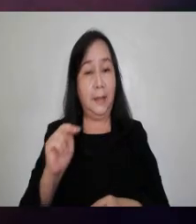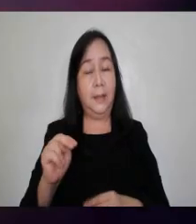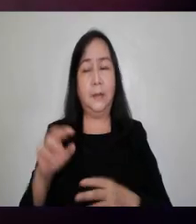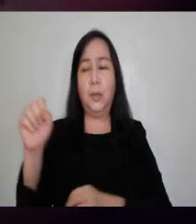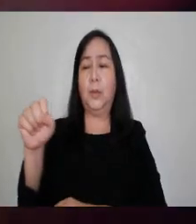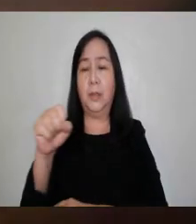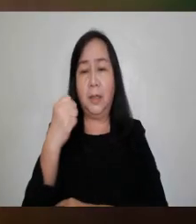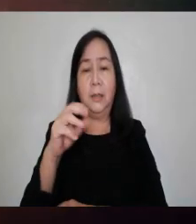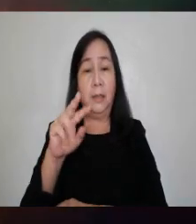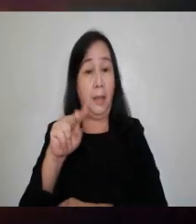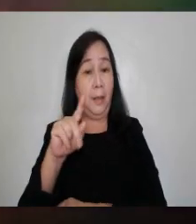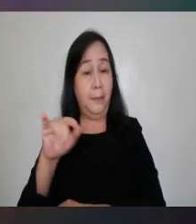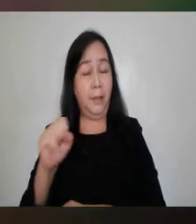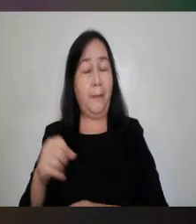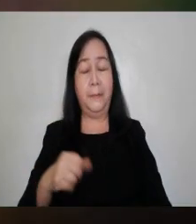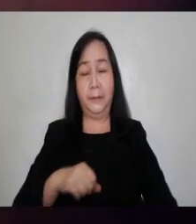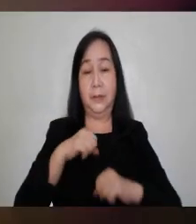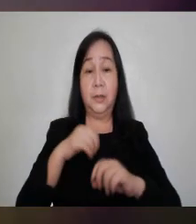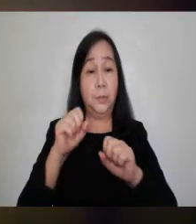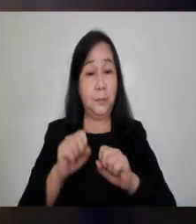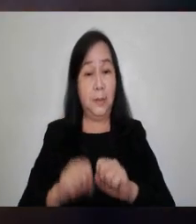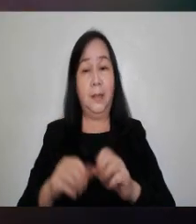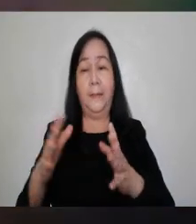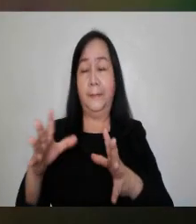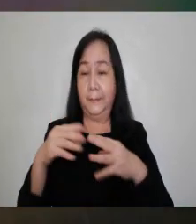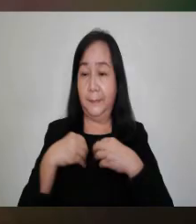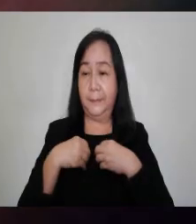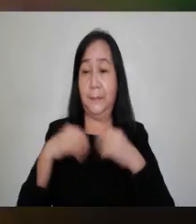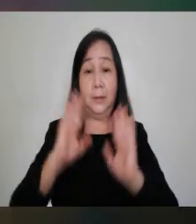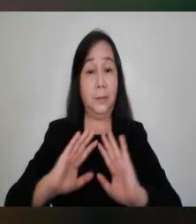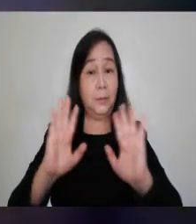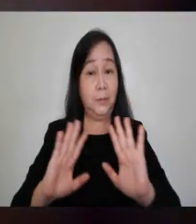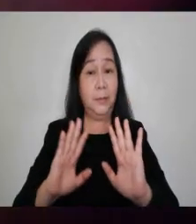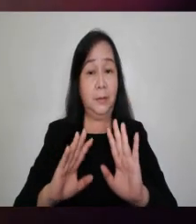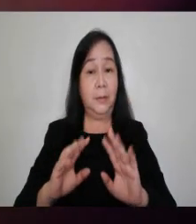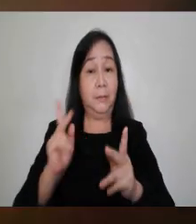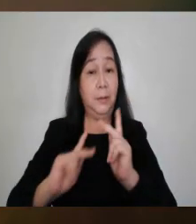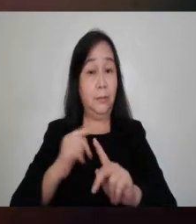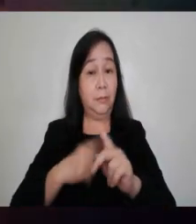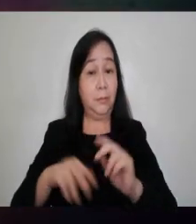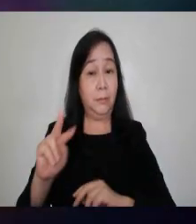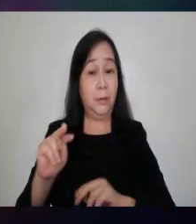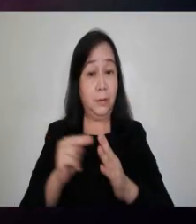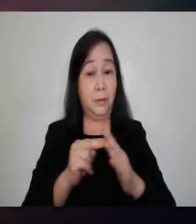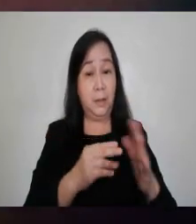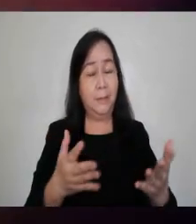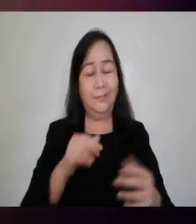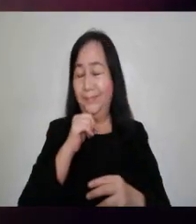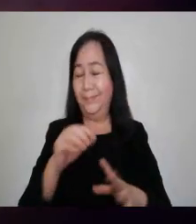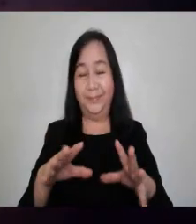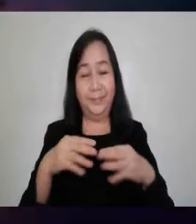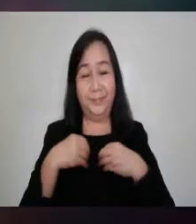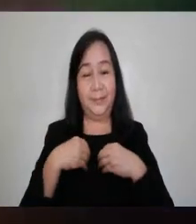Kinailangan ni Naaman na talikuran ang kaniyang pagmamataas upang makatanggap ng himala. Ang mga taga-Nazaret naman ay